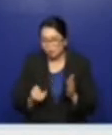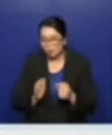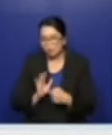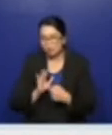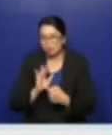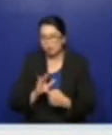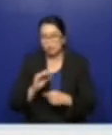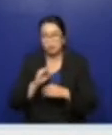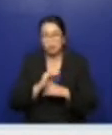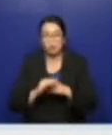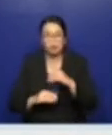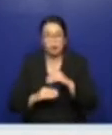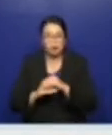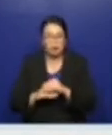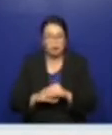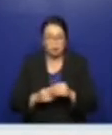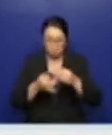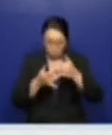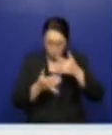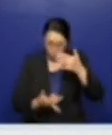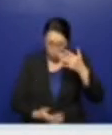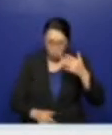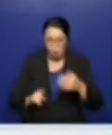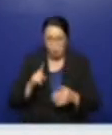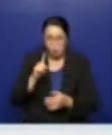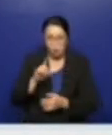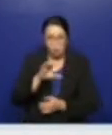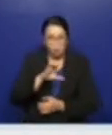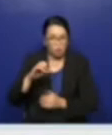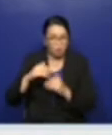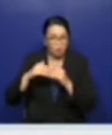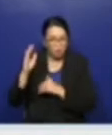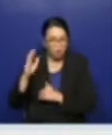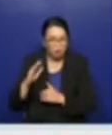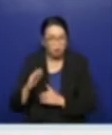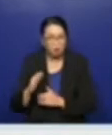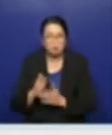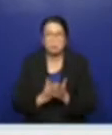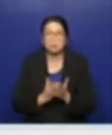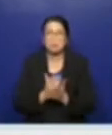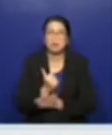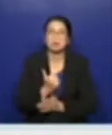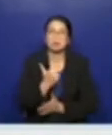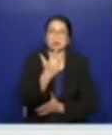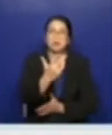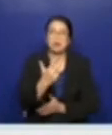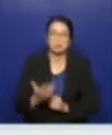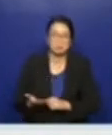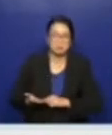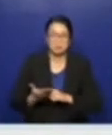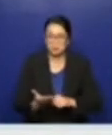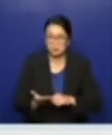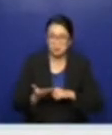ท่านครับร้อยกว่าโครงการนะฮะผ่านเท่าไหร่ครับผ่าน3โครงการ